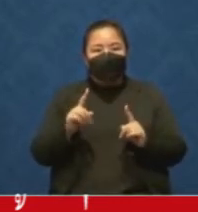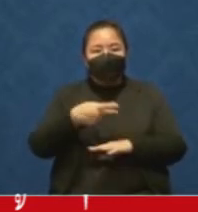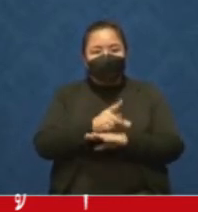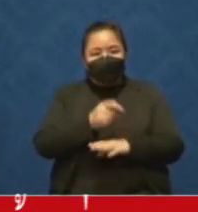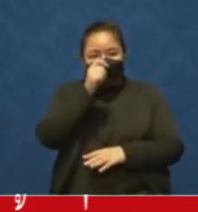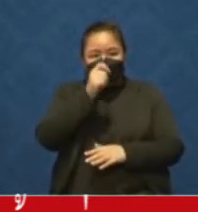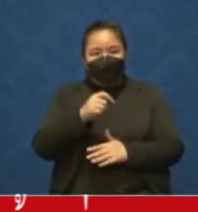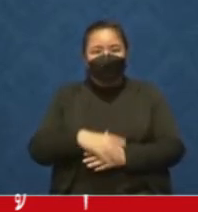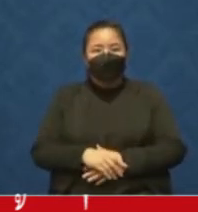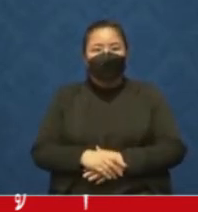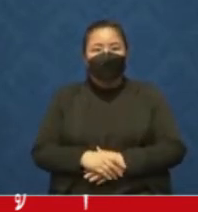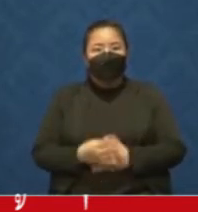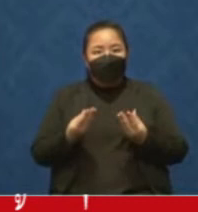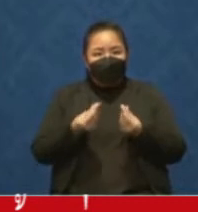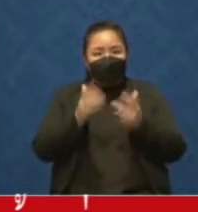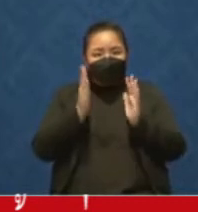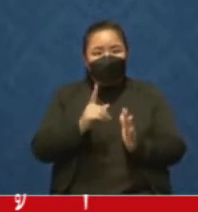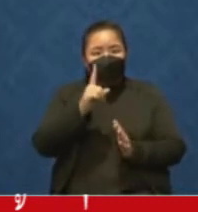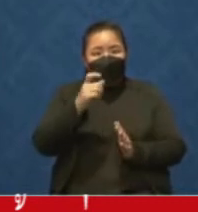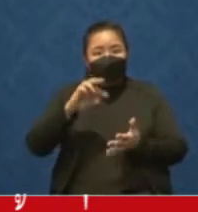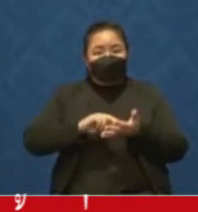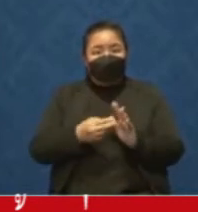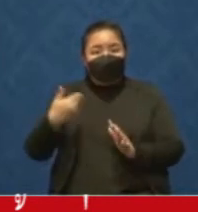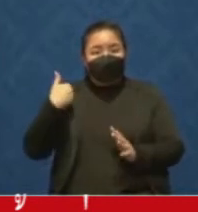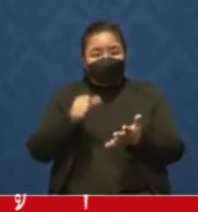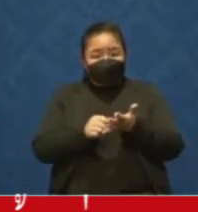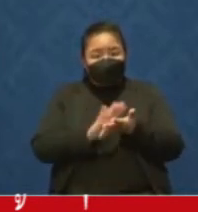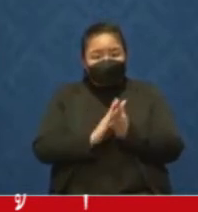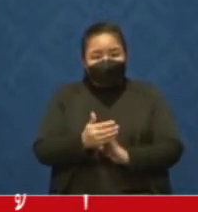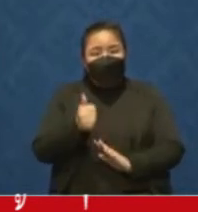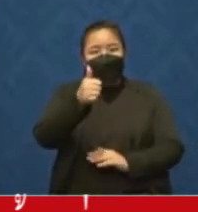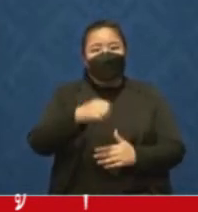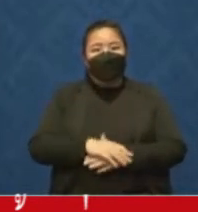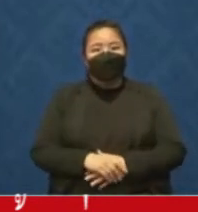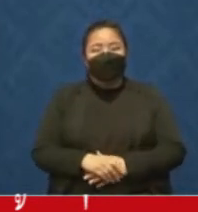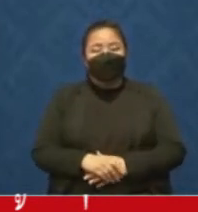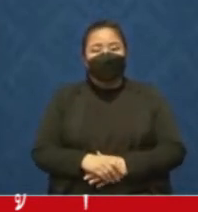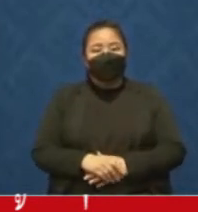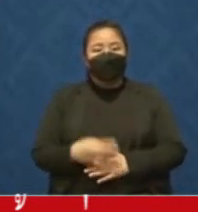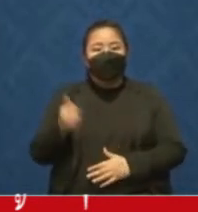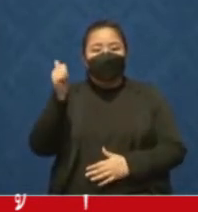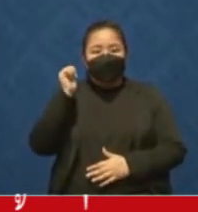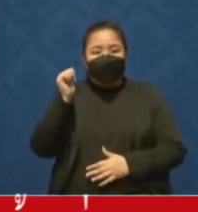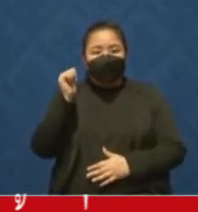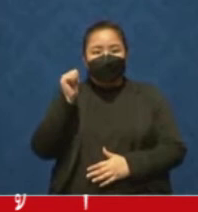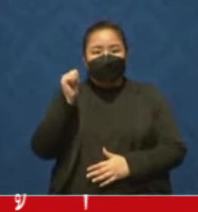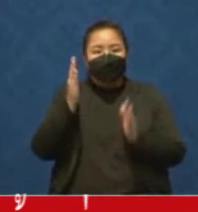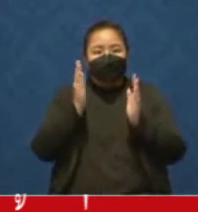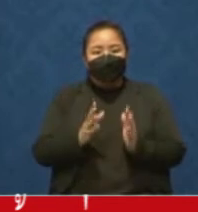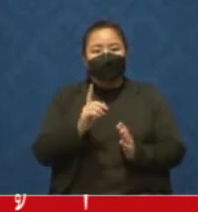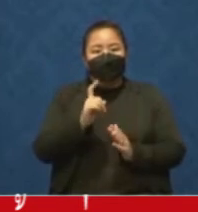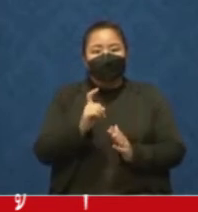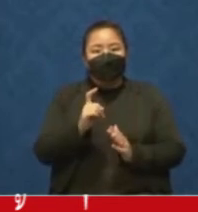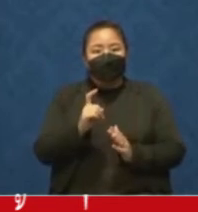ทานที่เครบตัวเลขคนตายก็สามารถที่จะปรับปรงได้เดิมทีเดียวคนตาย